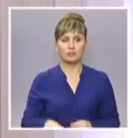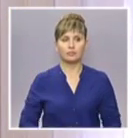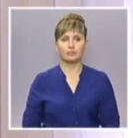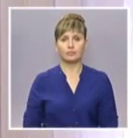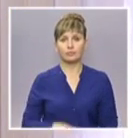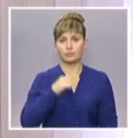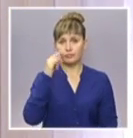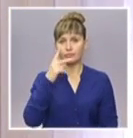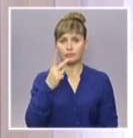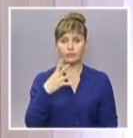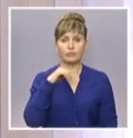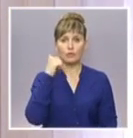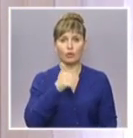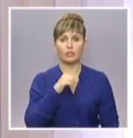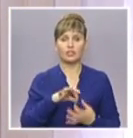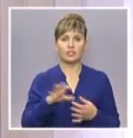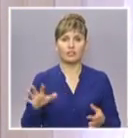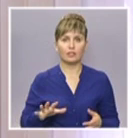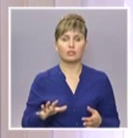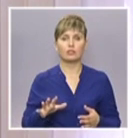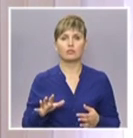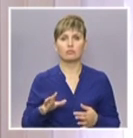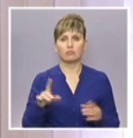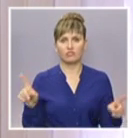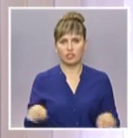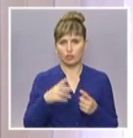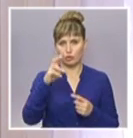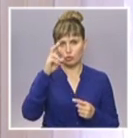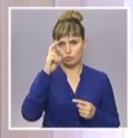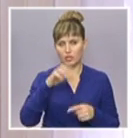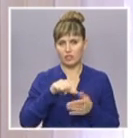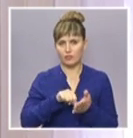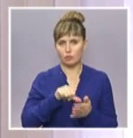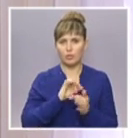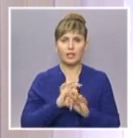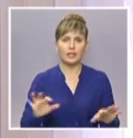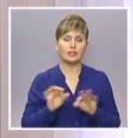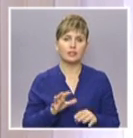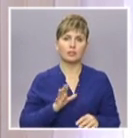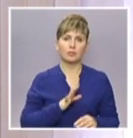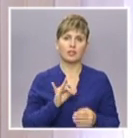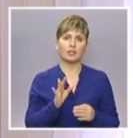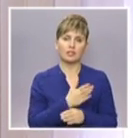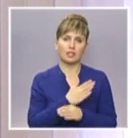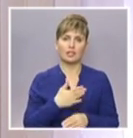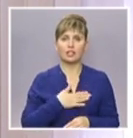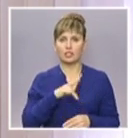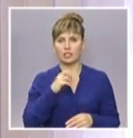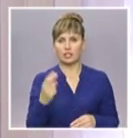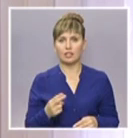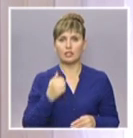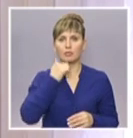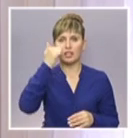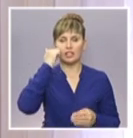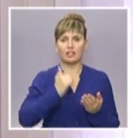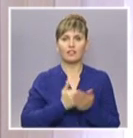года независимости прошел трудный, но славный путь становления государственности и единения нашего как нации. Благодаря